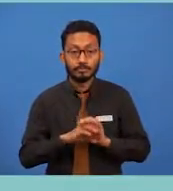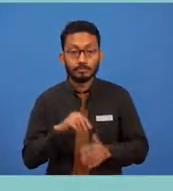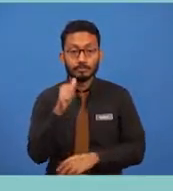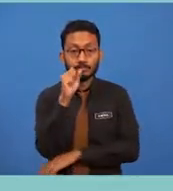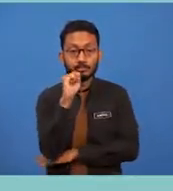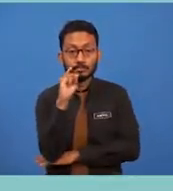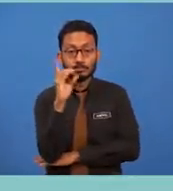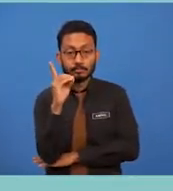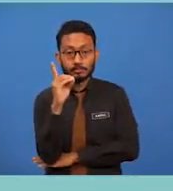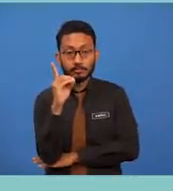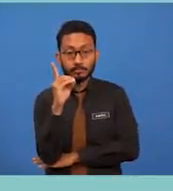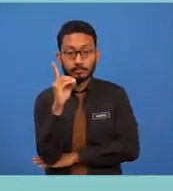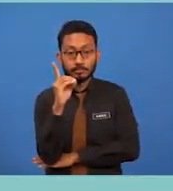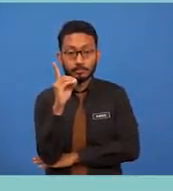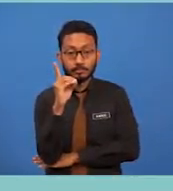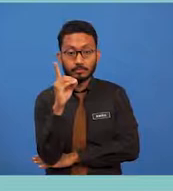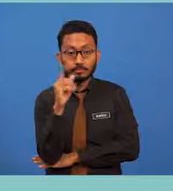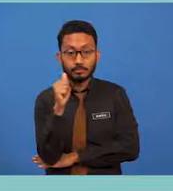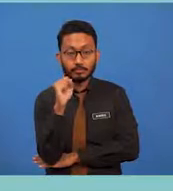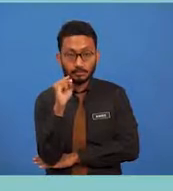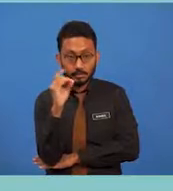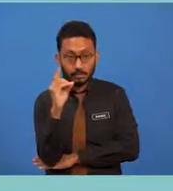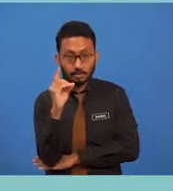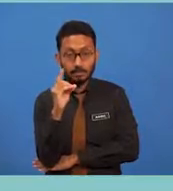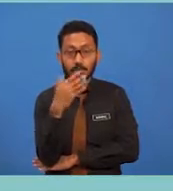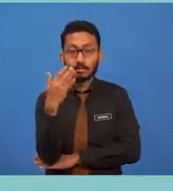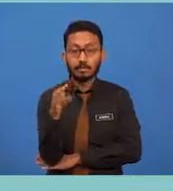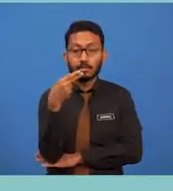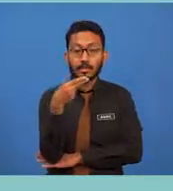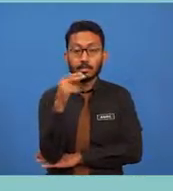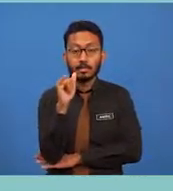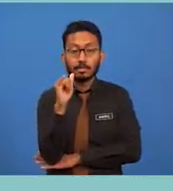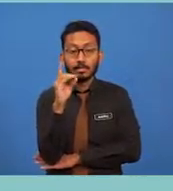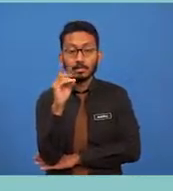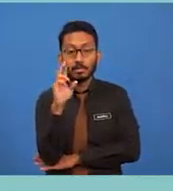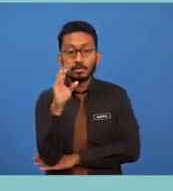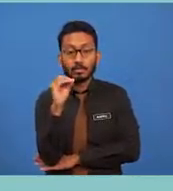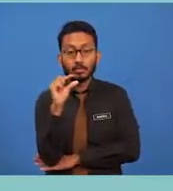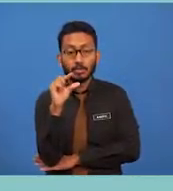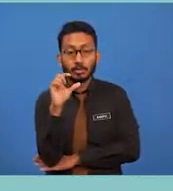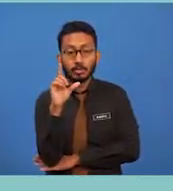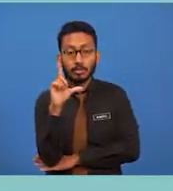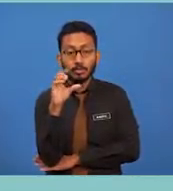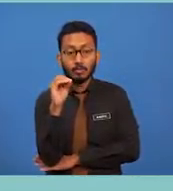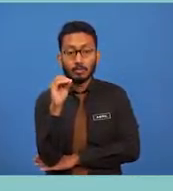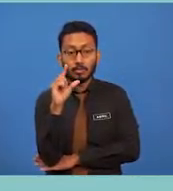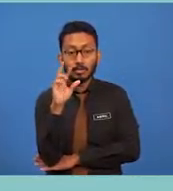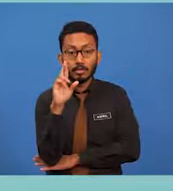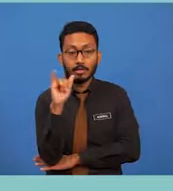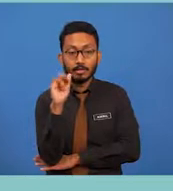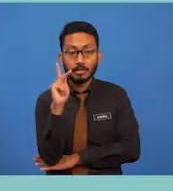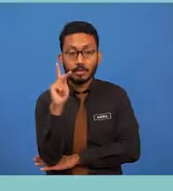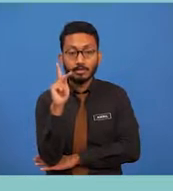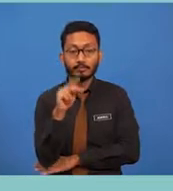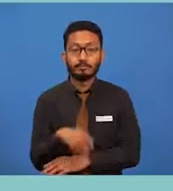asid hidroklorik dan asid nitrik. Seterusnya, asid